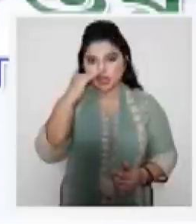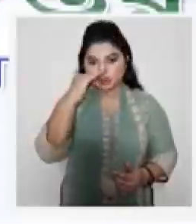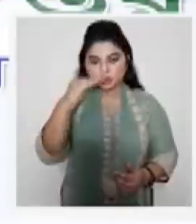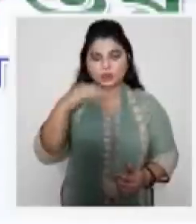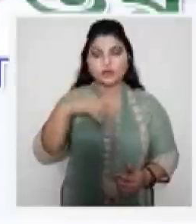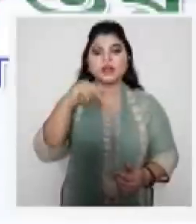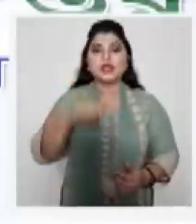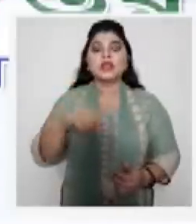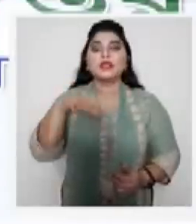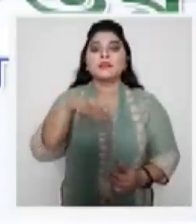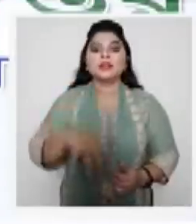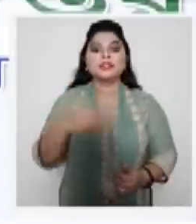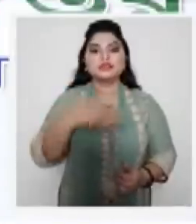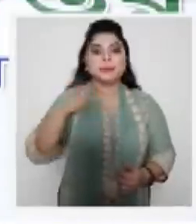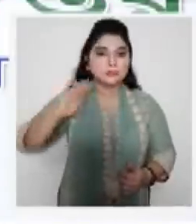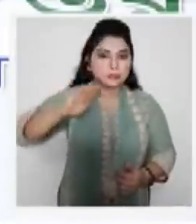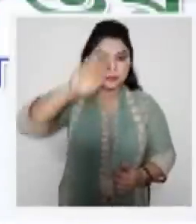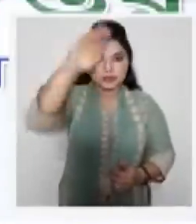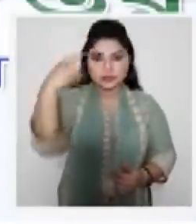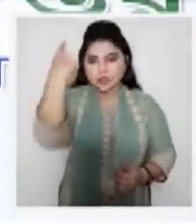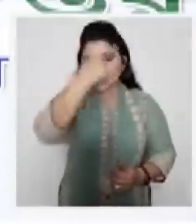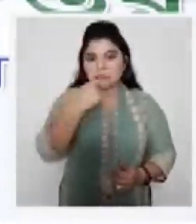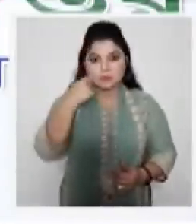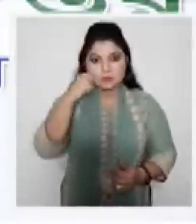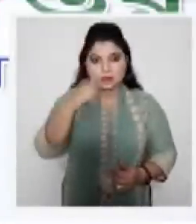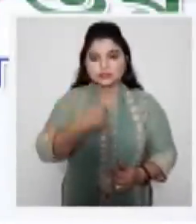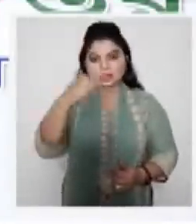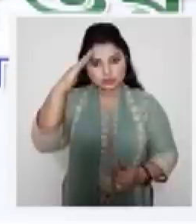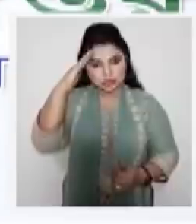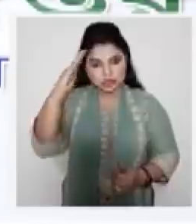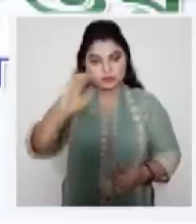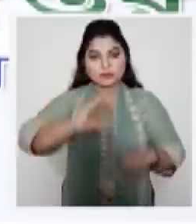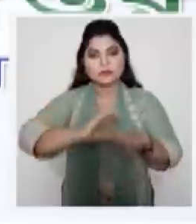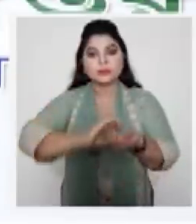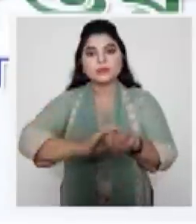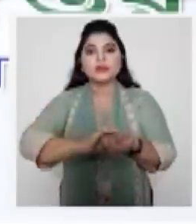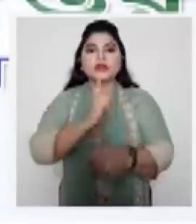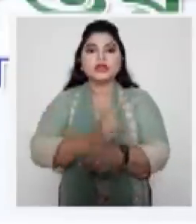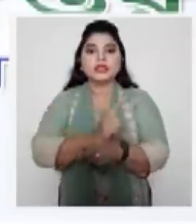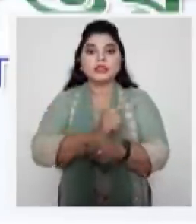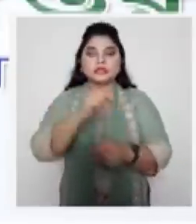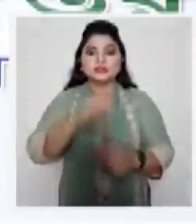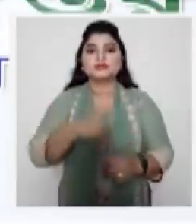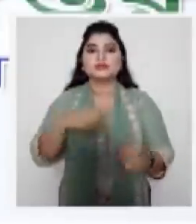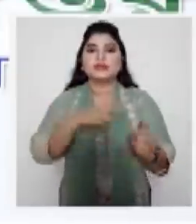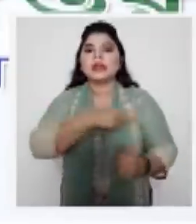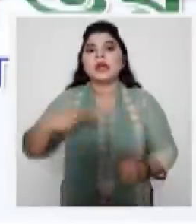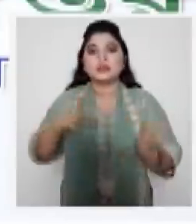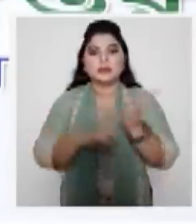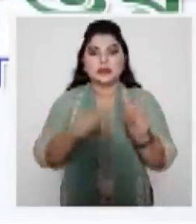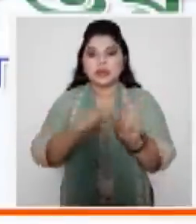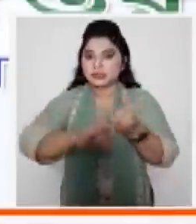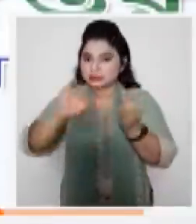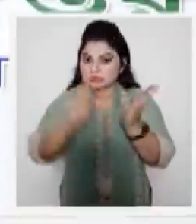ভাই ও বোনেরা, সম্মানিত দর্শক শ্রোতাবৃন্দ, প্রিয় দেশবাসী এবং বাংলাদেশি প্রবাসী ভাই ও বোনেরা, আসসালামু আলাইকুম।